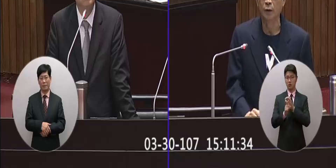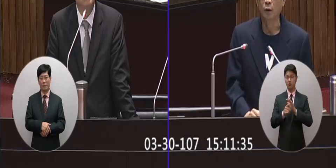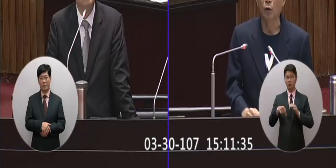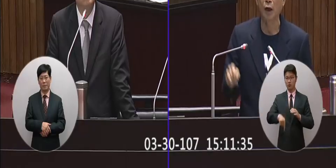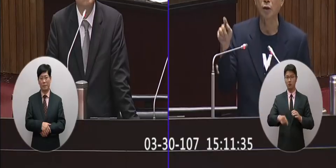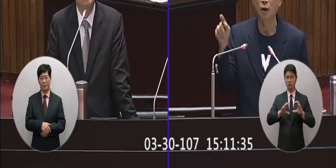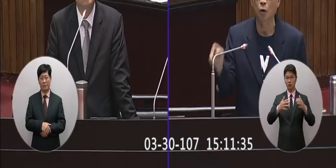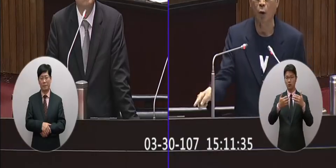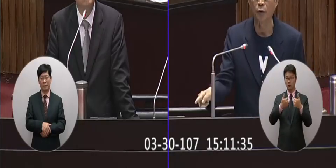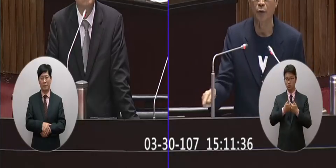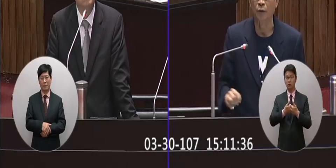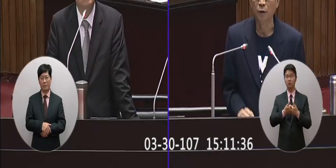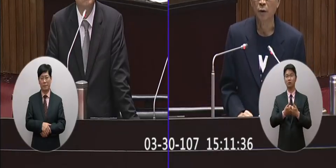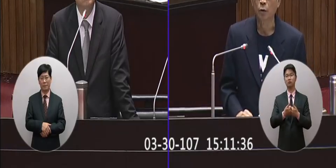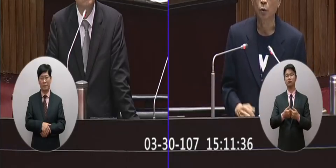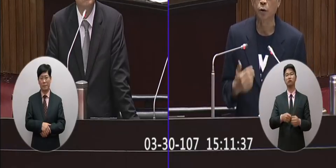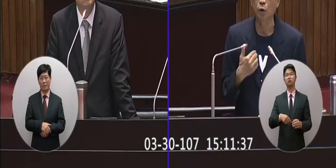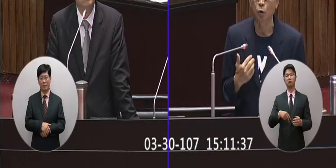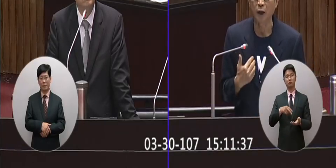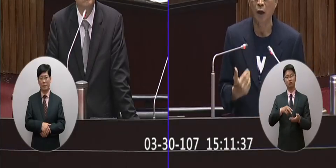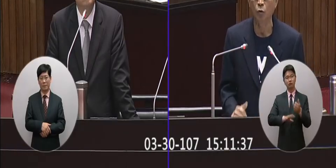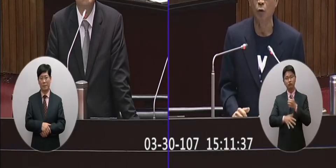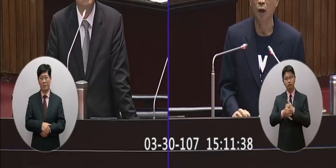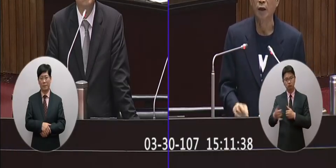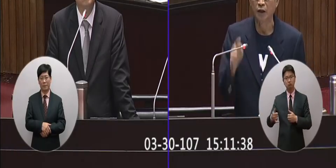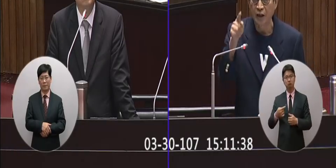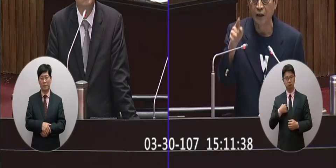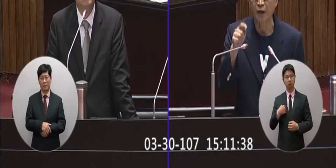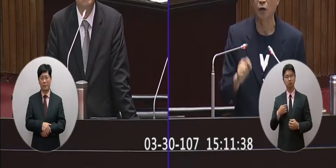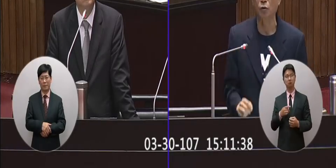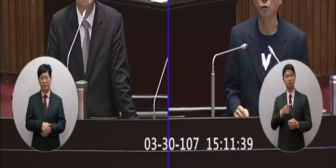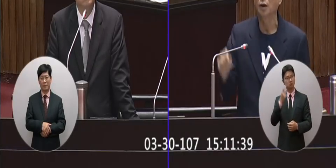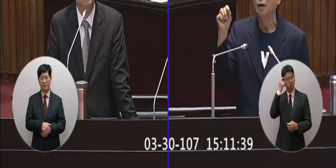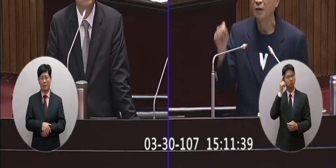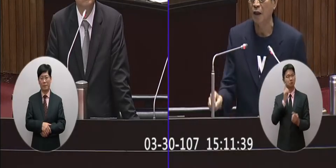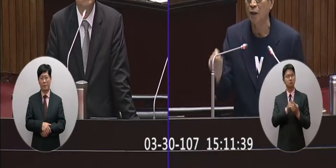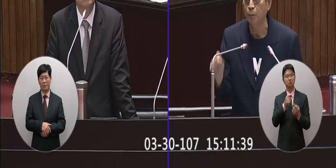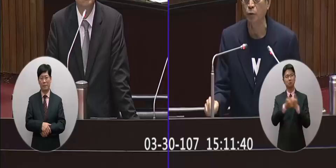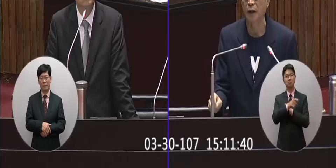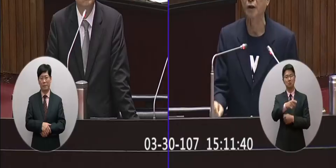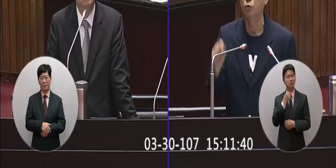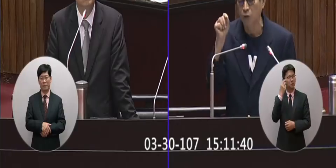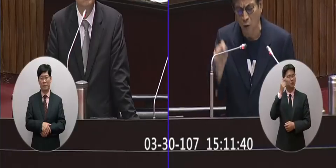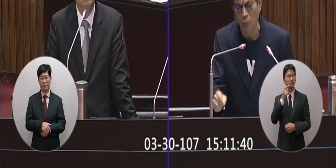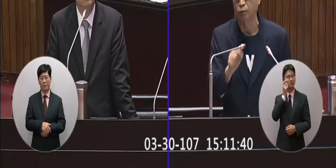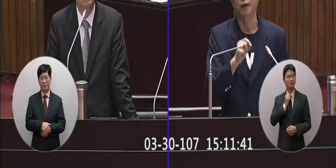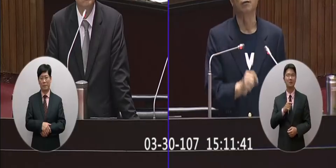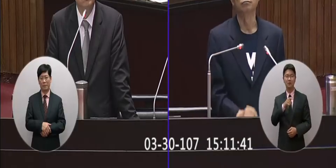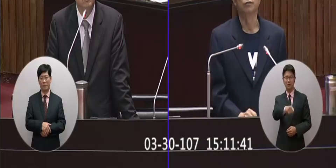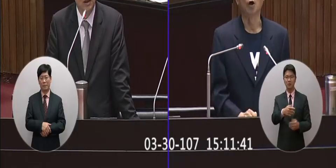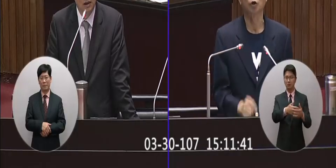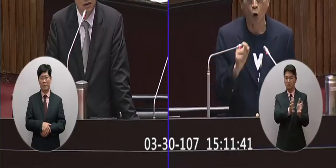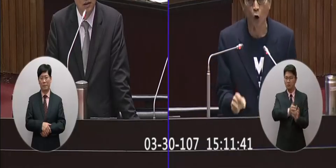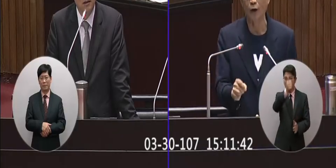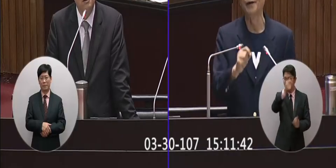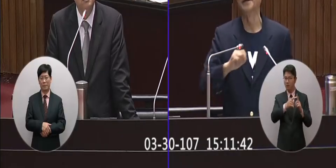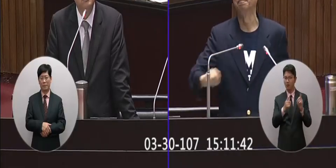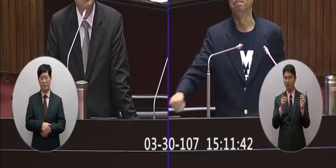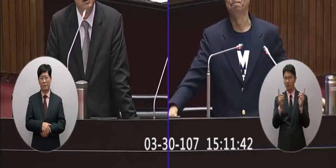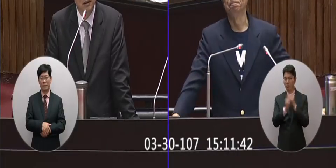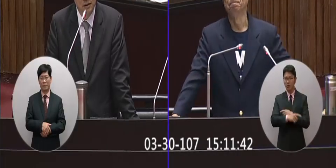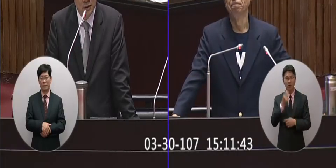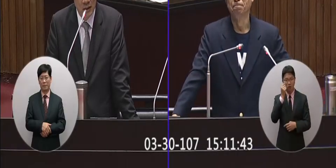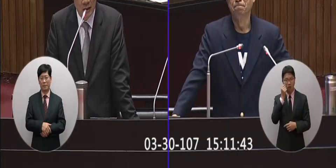会议员。我看到这样的官员，我替国家难过啊，也替你难过。说这样的部长你居然换不掉，我说可